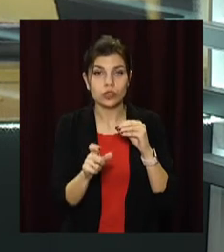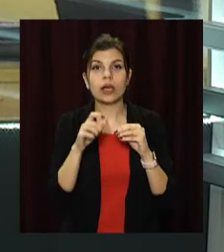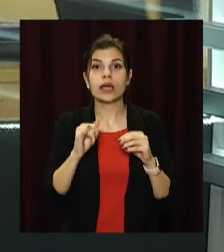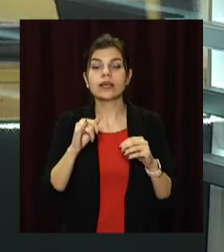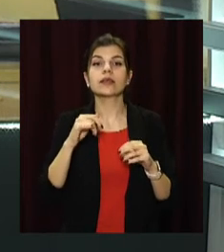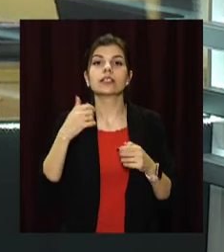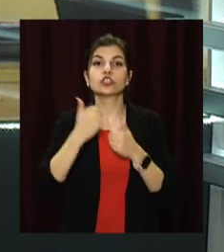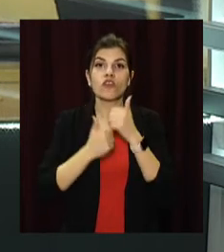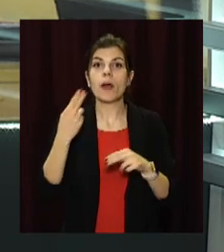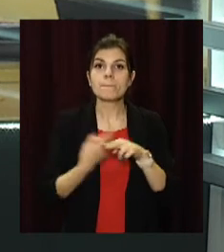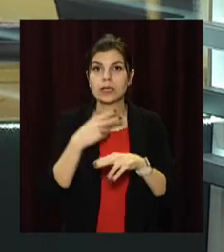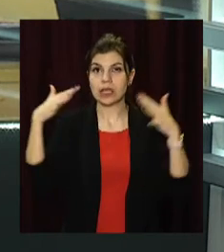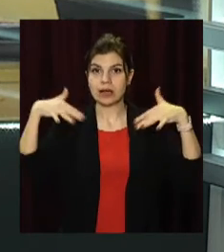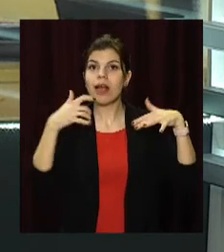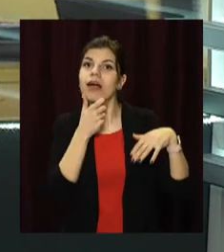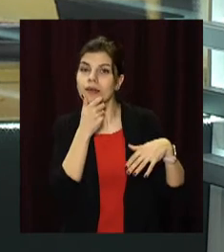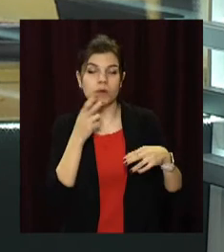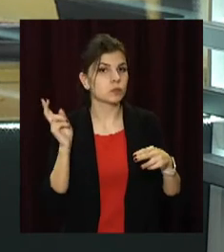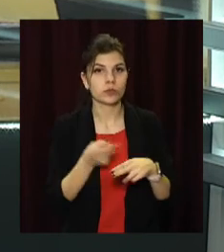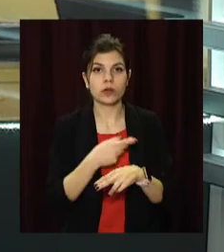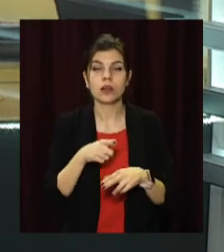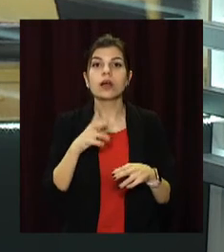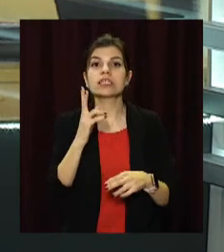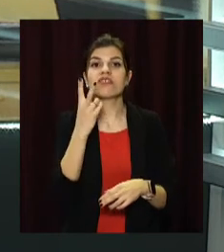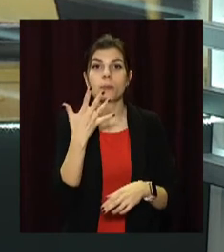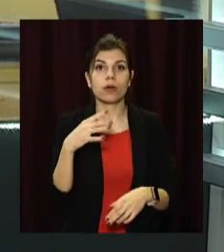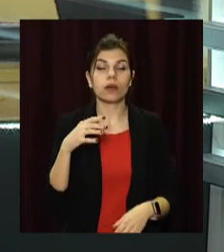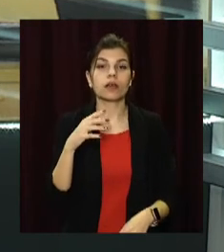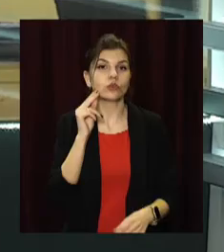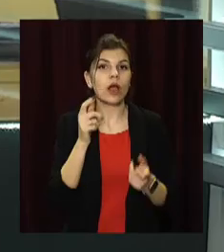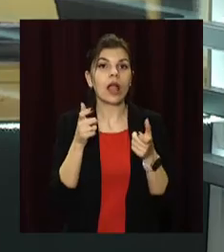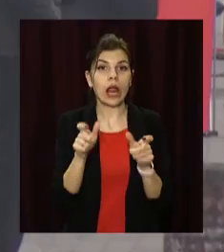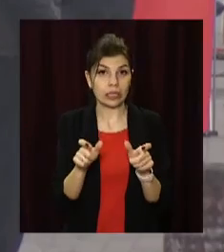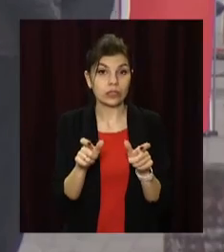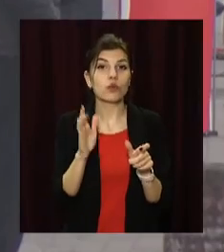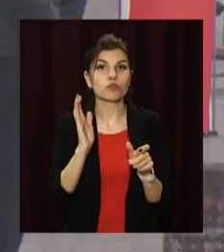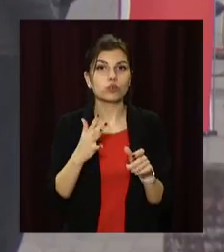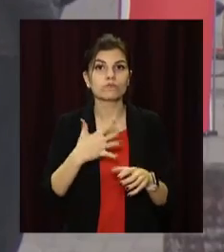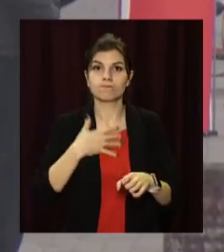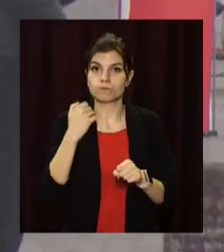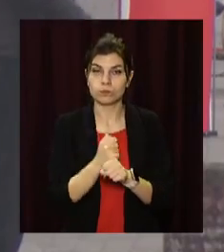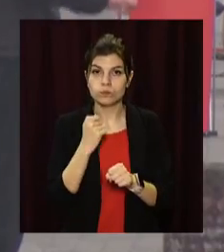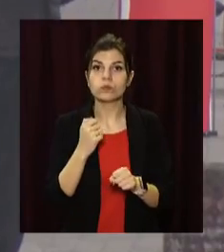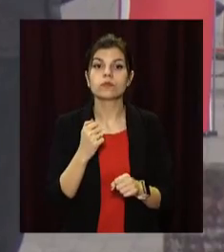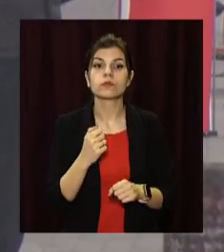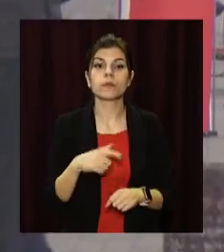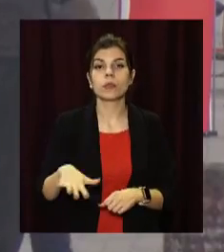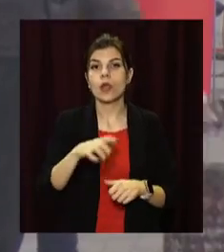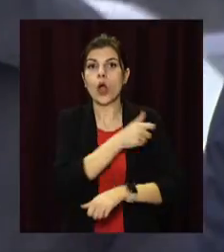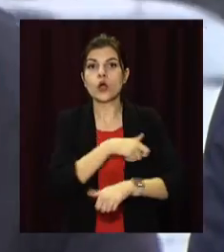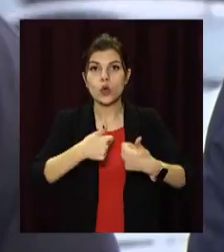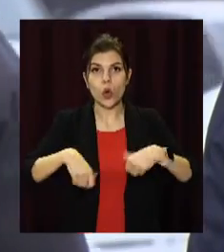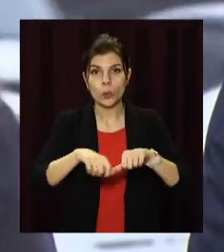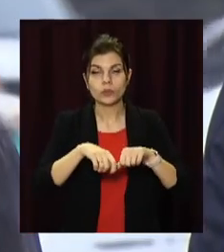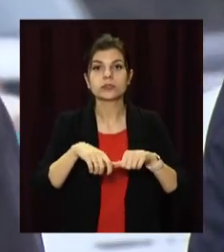глядачів. Вже з 25 березня у Дніпрі діятимуть більш жорсткі карантинні обмеження. Відповідне рішення ухвалили на міській комісії